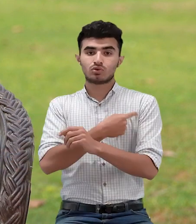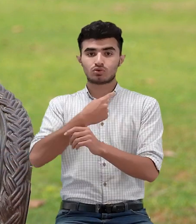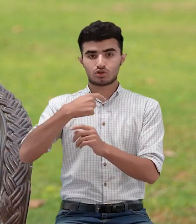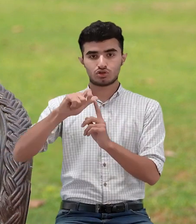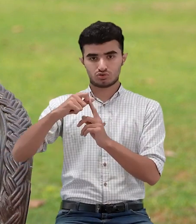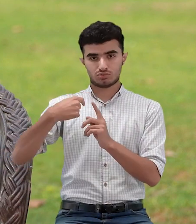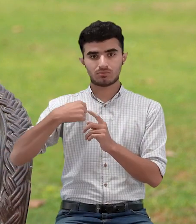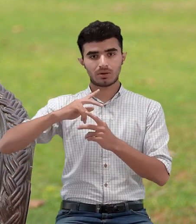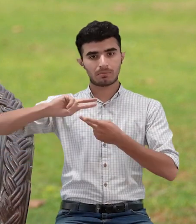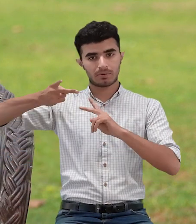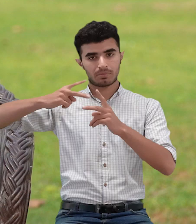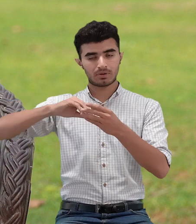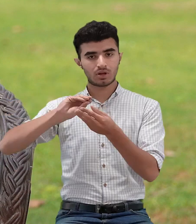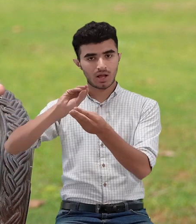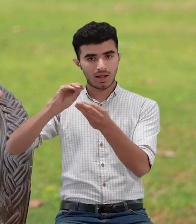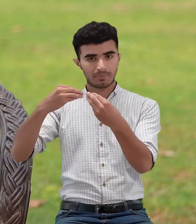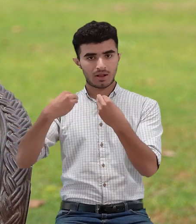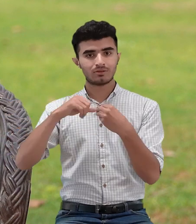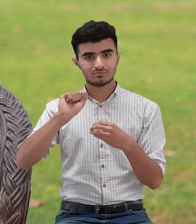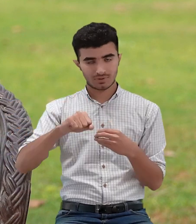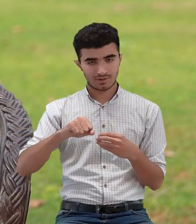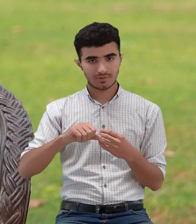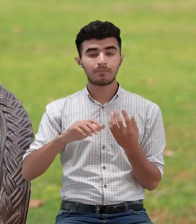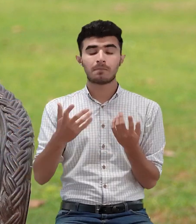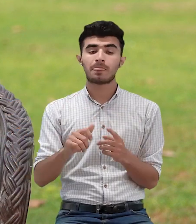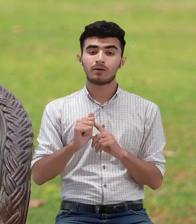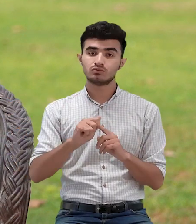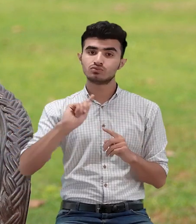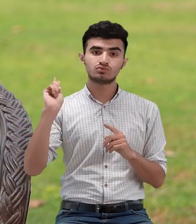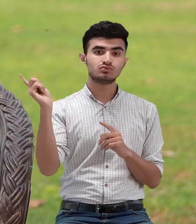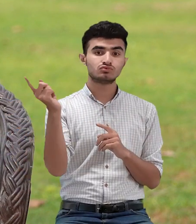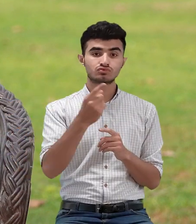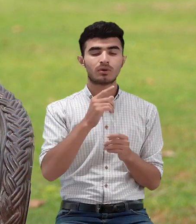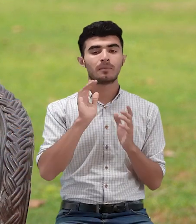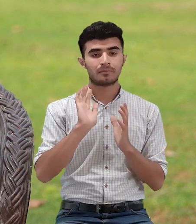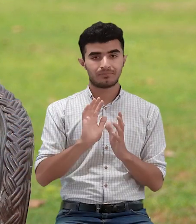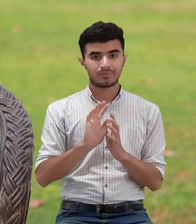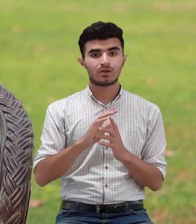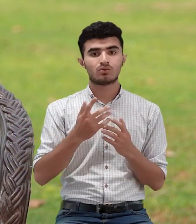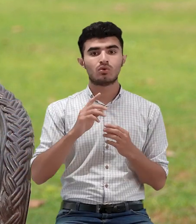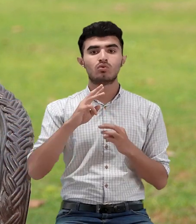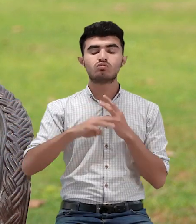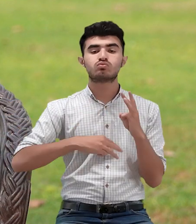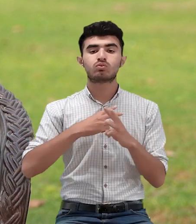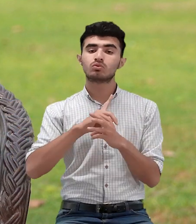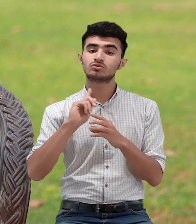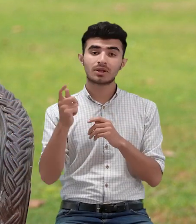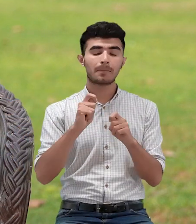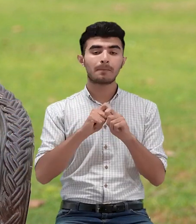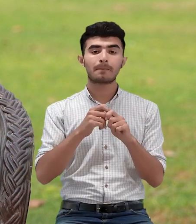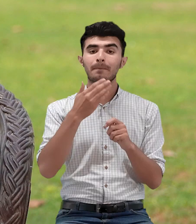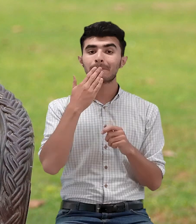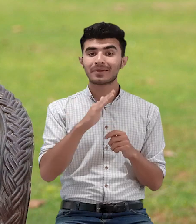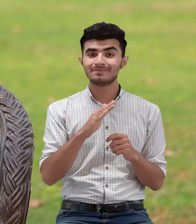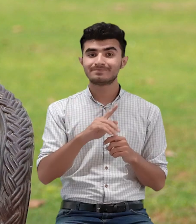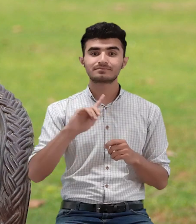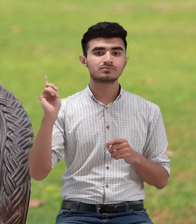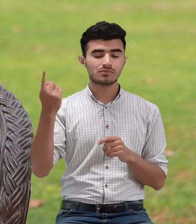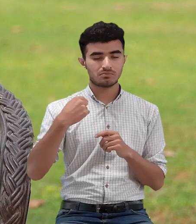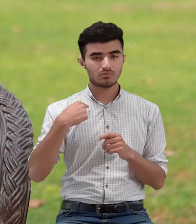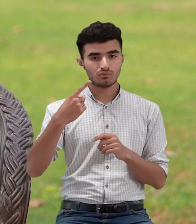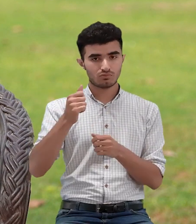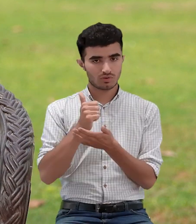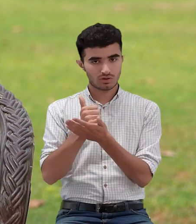جوتا بنانے والا آدمی ہوتا ہے اس کی بھی ضرورت پڑ جاتی ہے ہمیں۔ تو اس طرح سے دنیا بنائی اللہ نے اس طرح سے ہے کہ اس